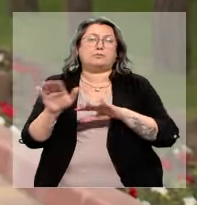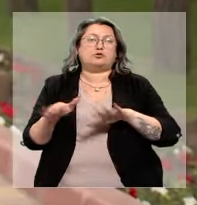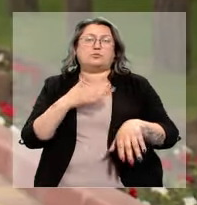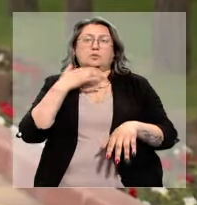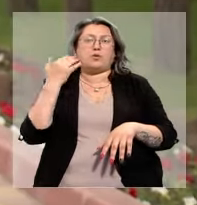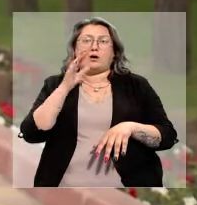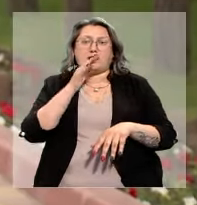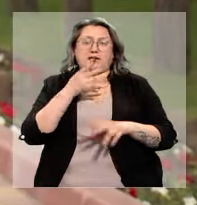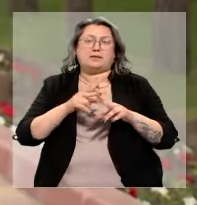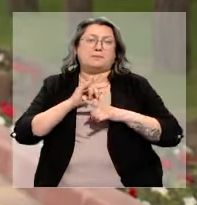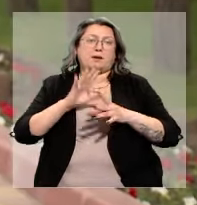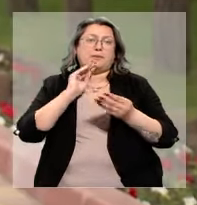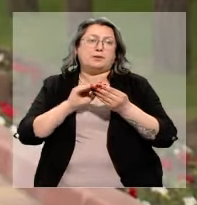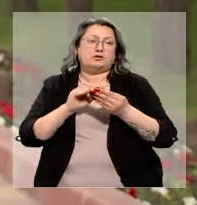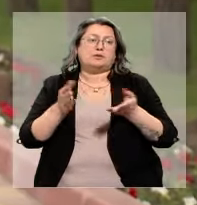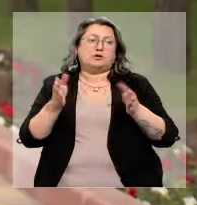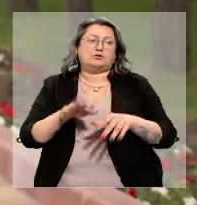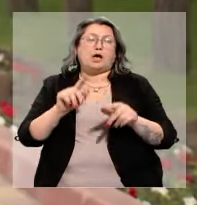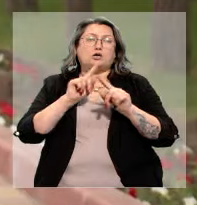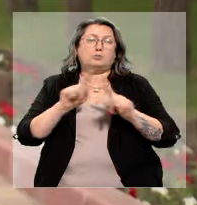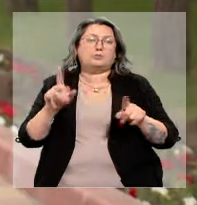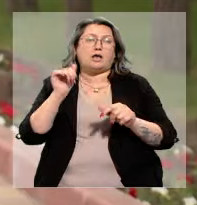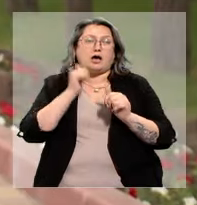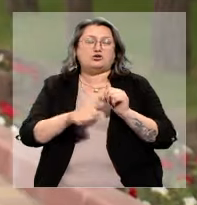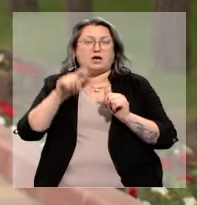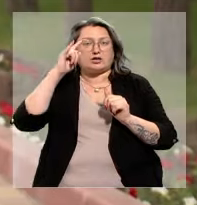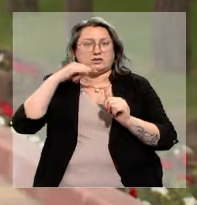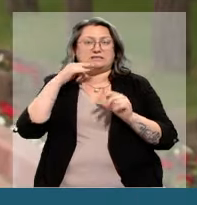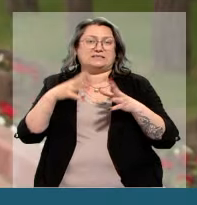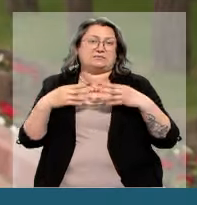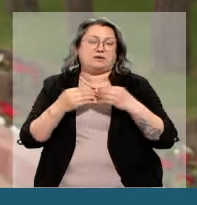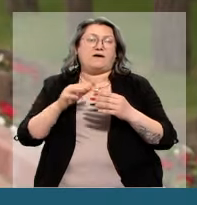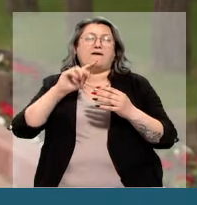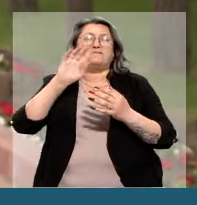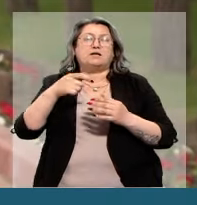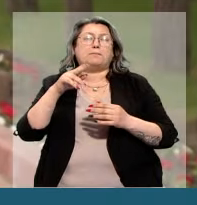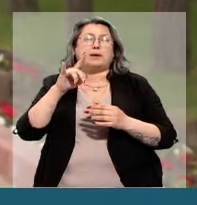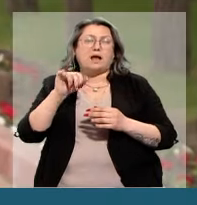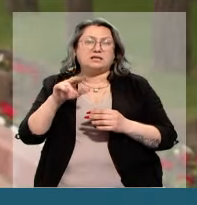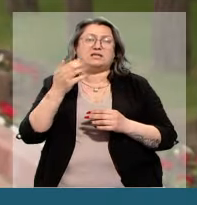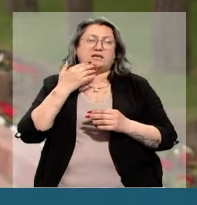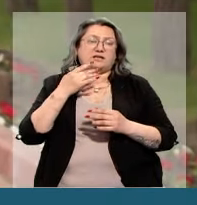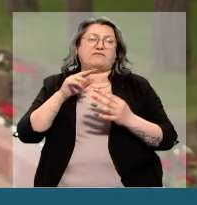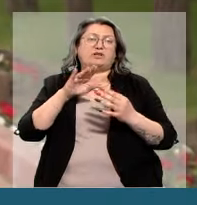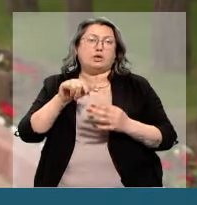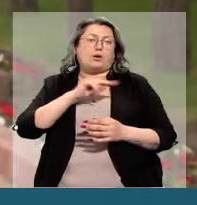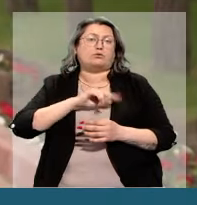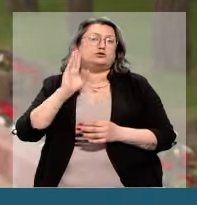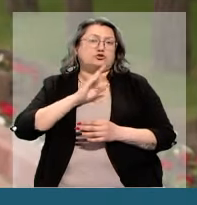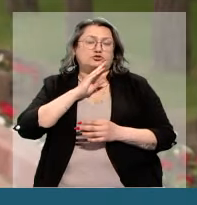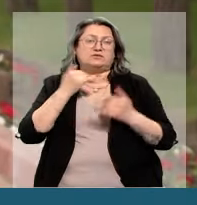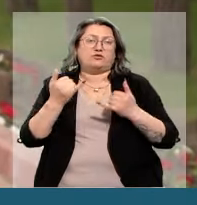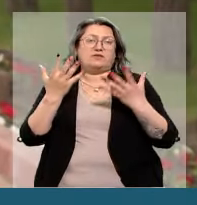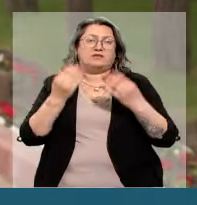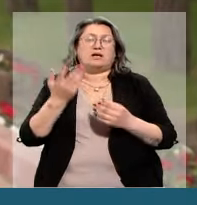много десятков лет, этот праздник по-прежнему остается особенным для каждой казахстанской семьи. Воевали деды и прадеды, в тылу работали женщины.